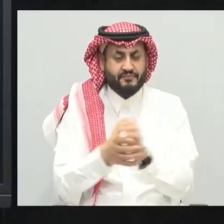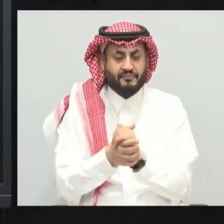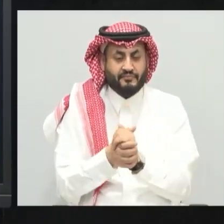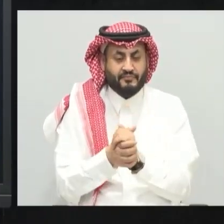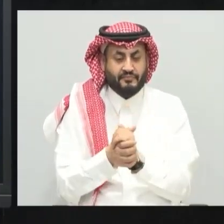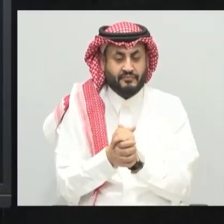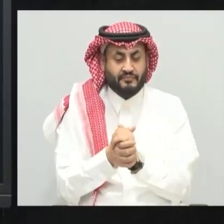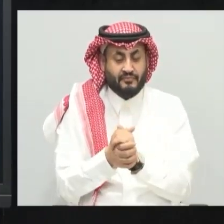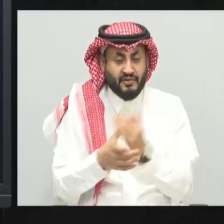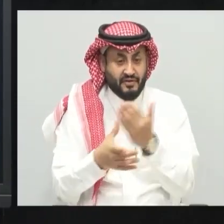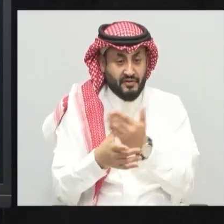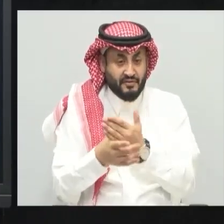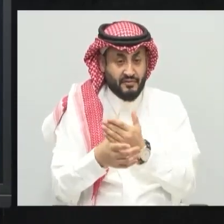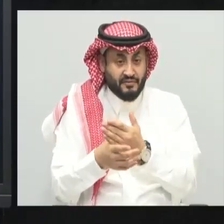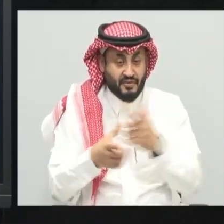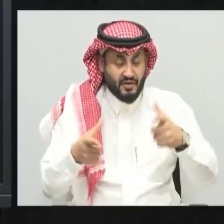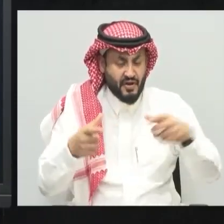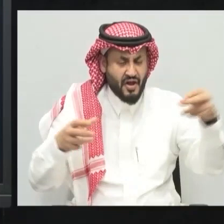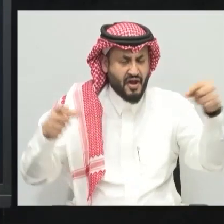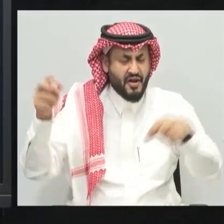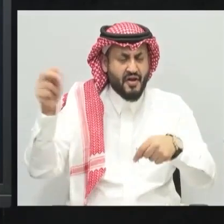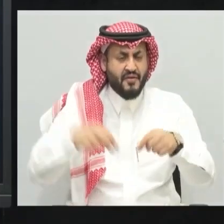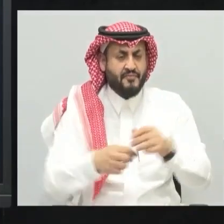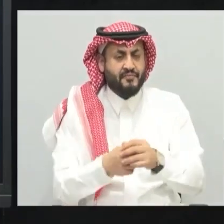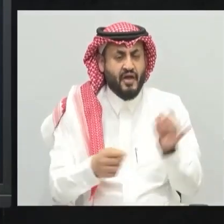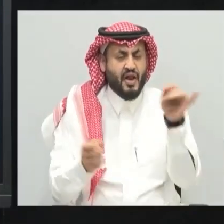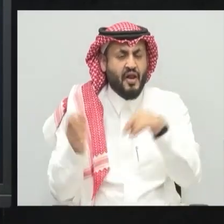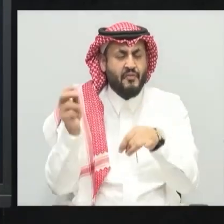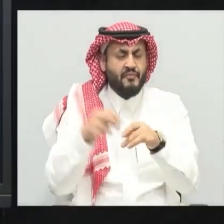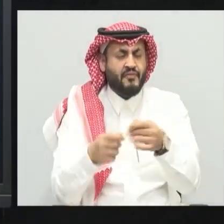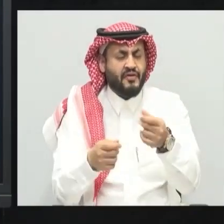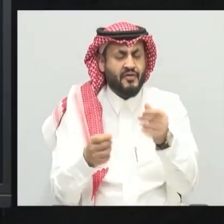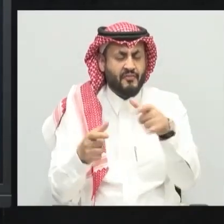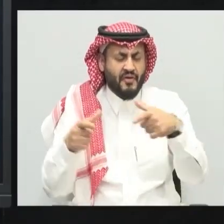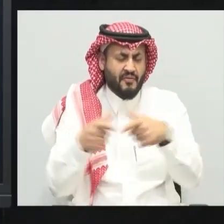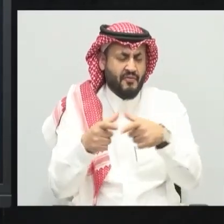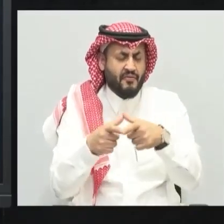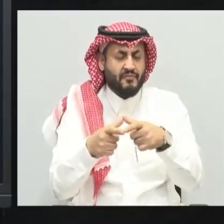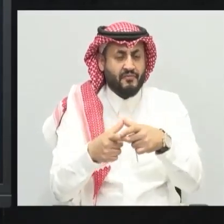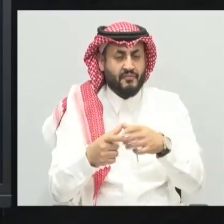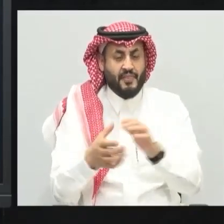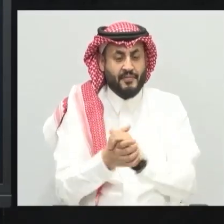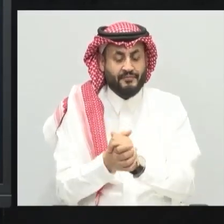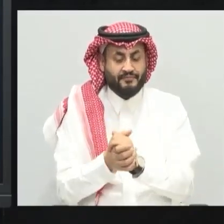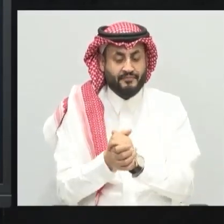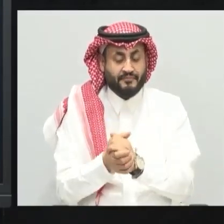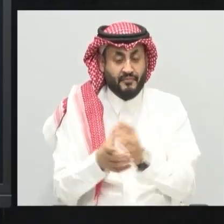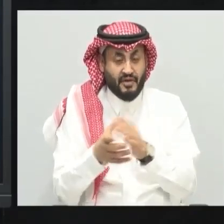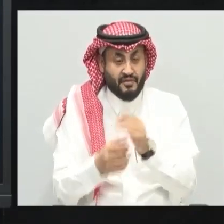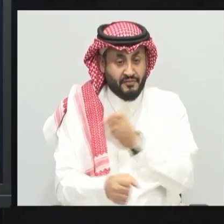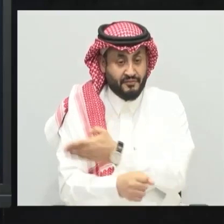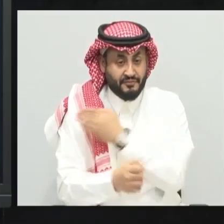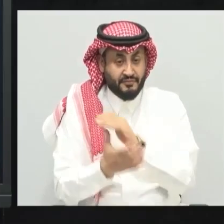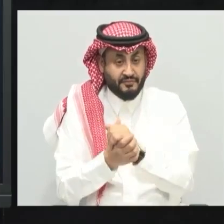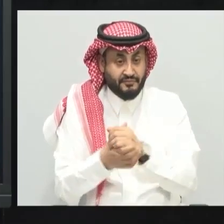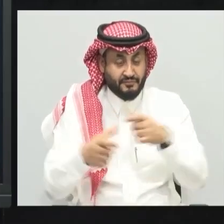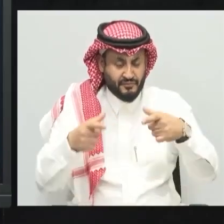ذكرنا الموارد البشريه لديه محدوده وكذلك الموارد الماليه لديه محدوده وهذا سيساهم في